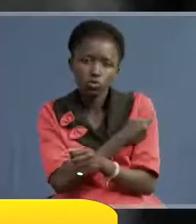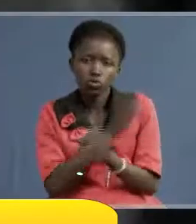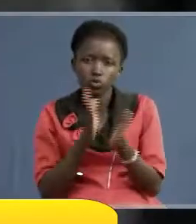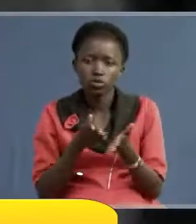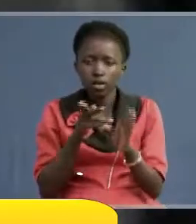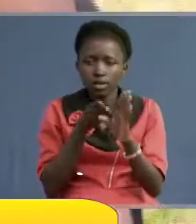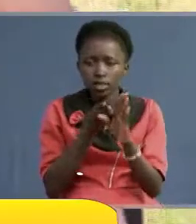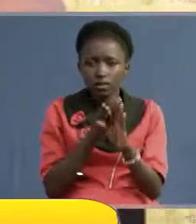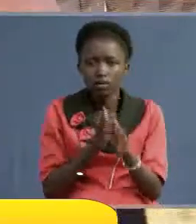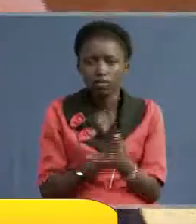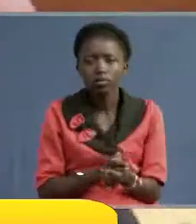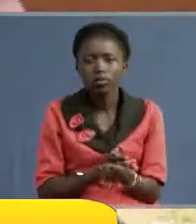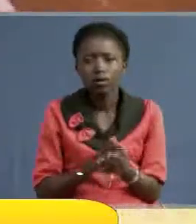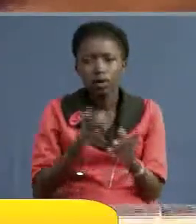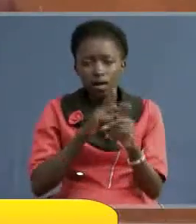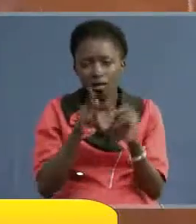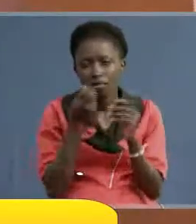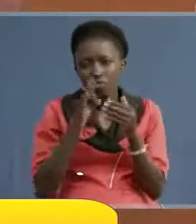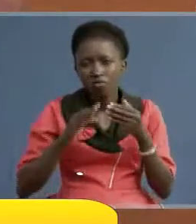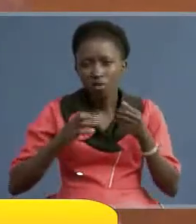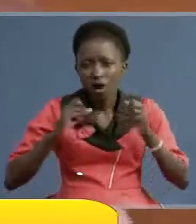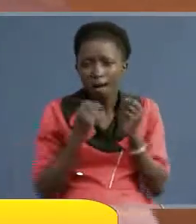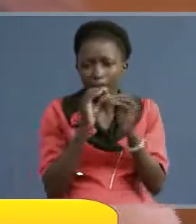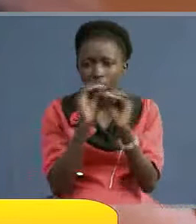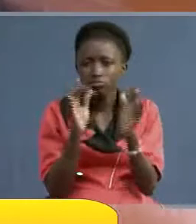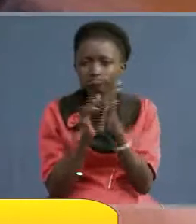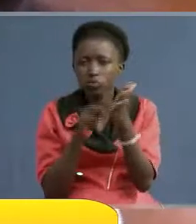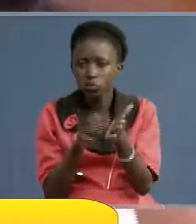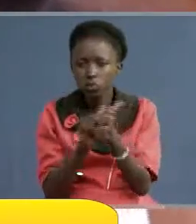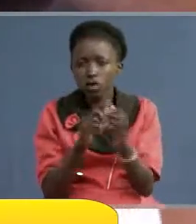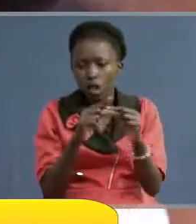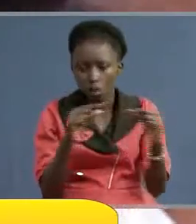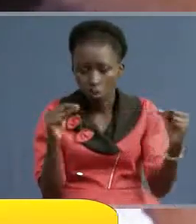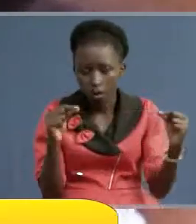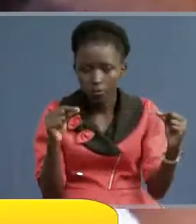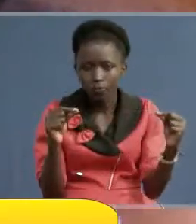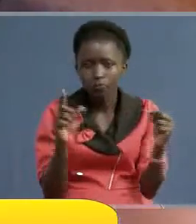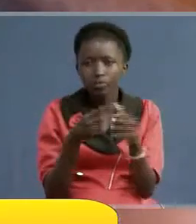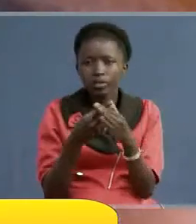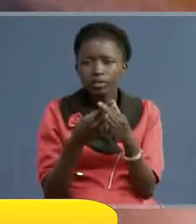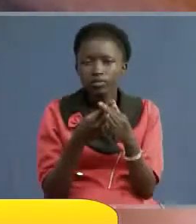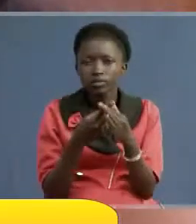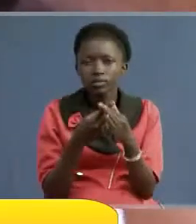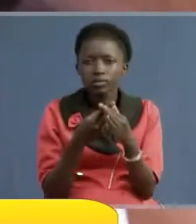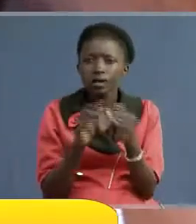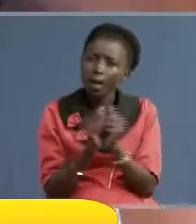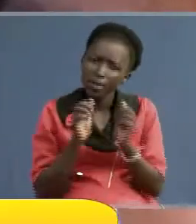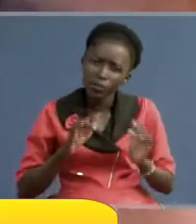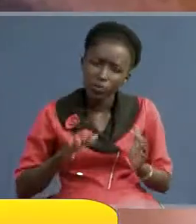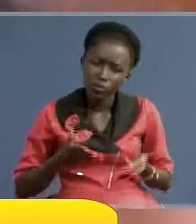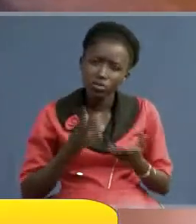wa kisaikolojia. And the kind of unhappiness that they are showing is kind of prolonged. It's kind of unrelenting. You know, what has